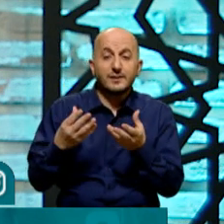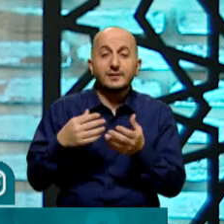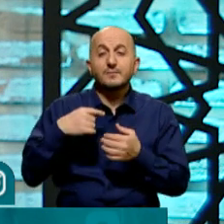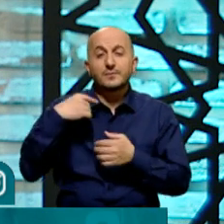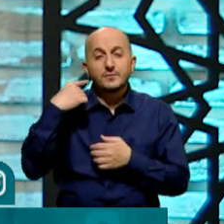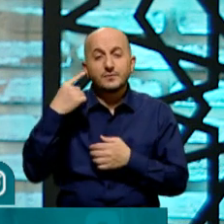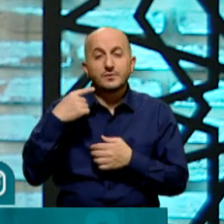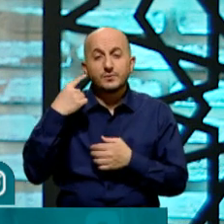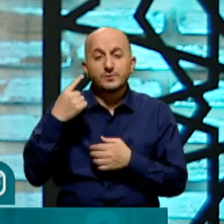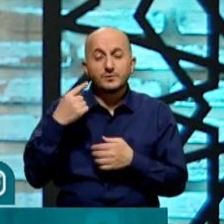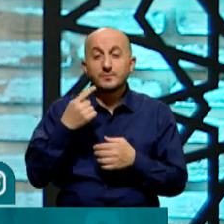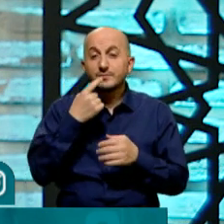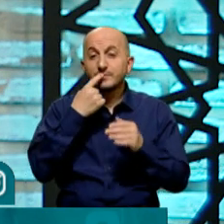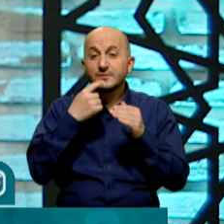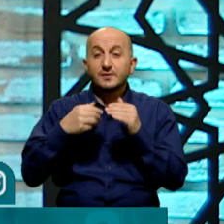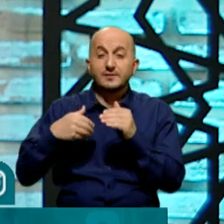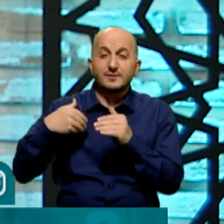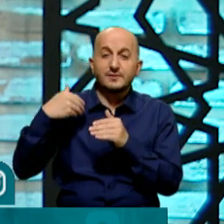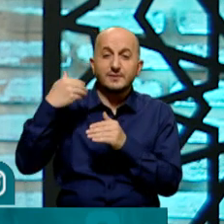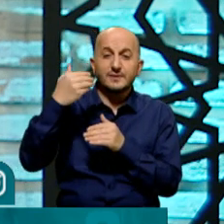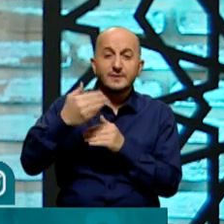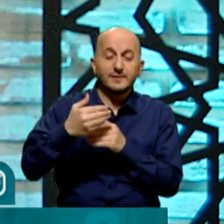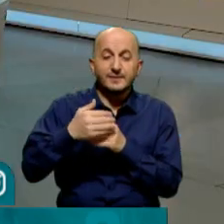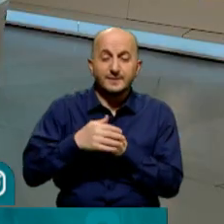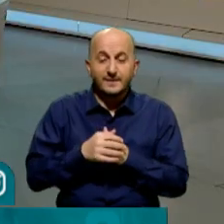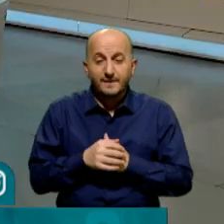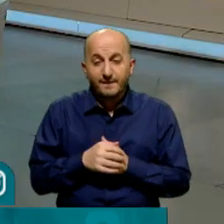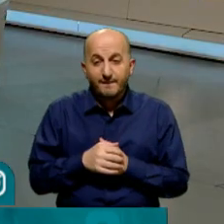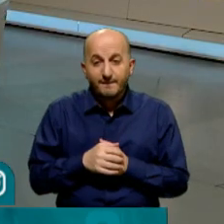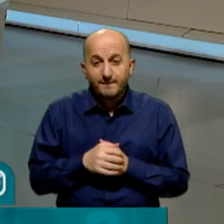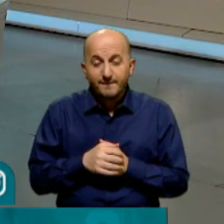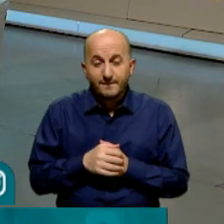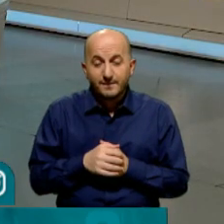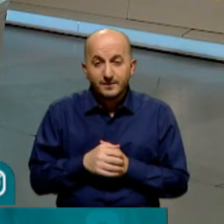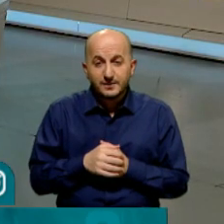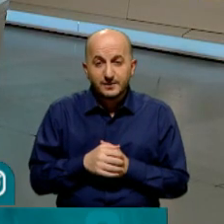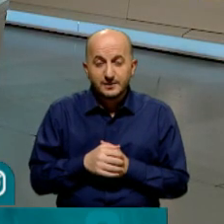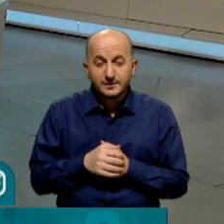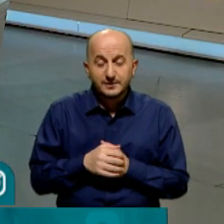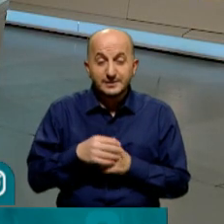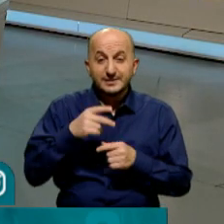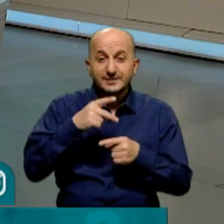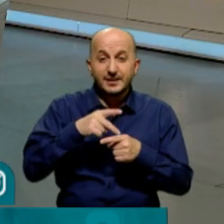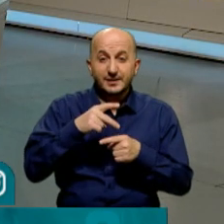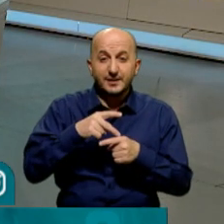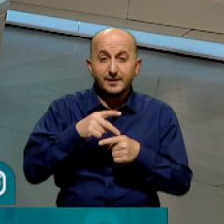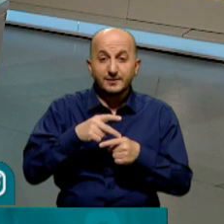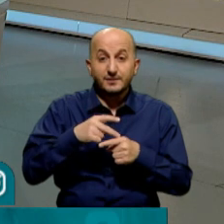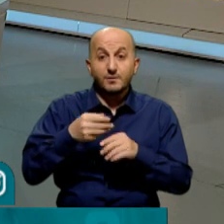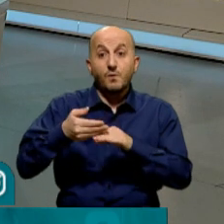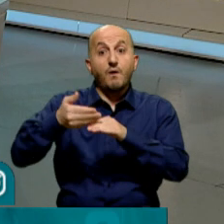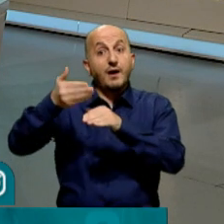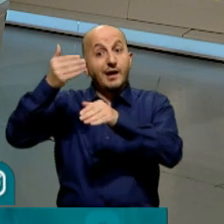Yani burada iki seneye bir zarfın oluyor dağıtma şeyi. Yani bu zekatı böyle önüne geldikçe